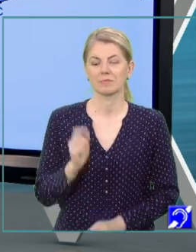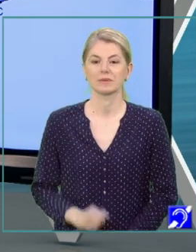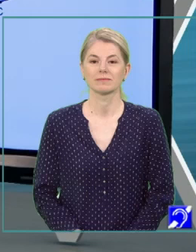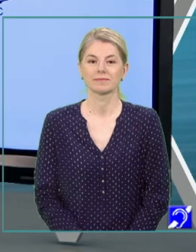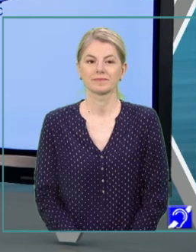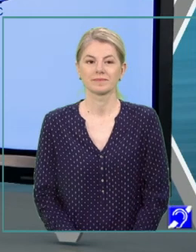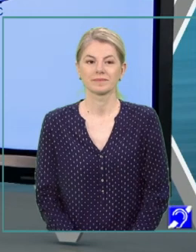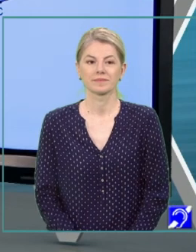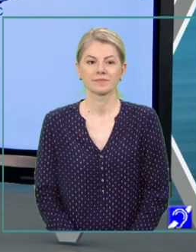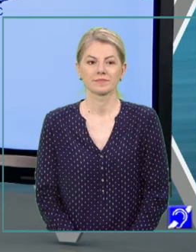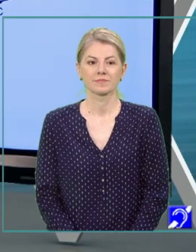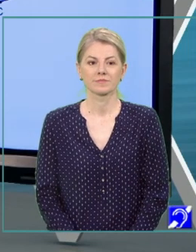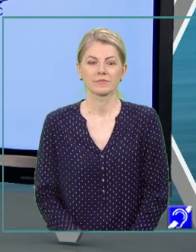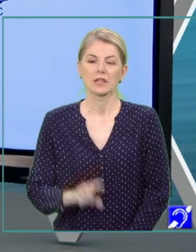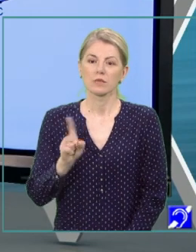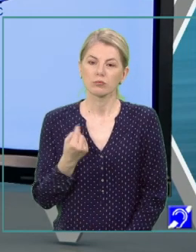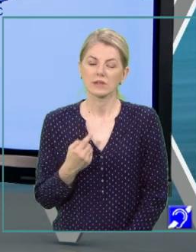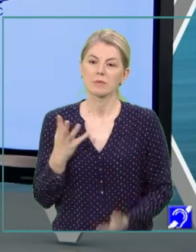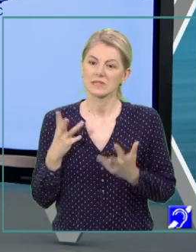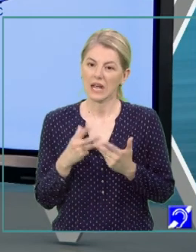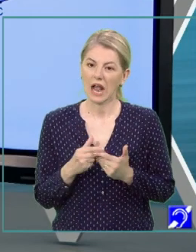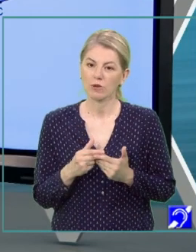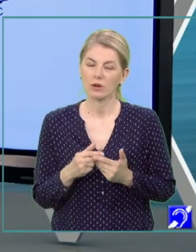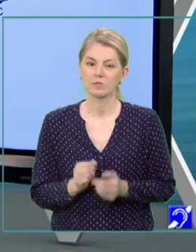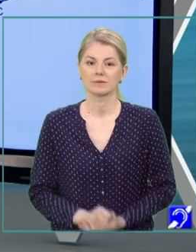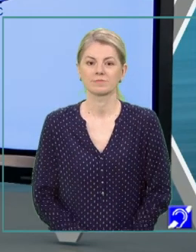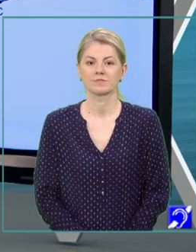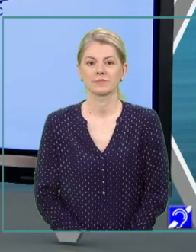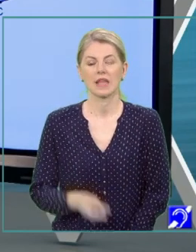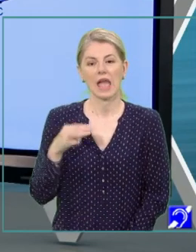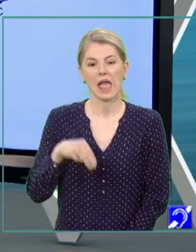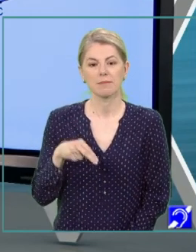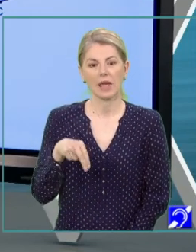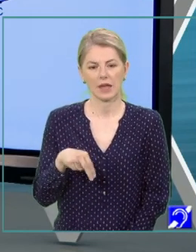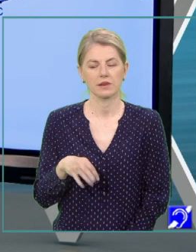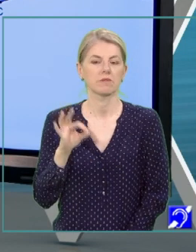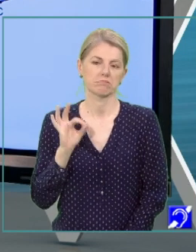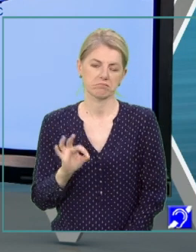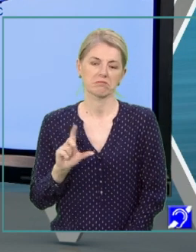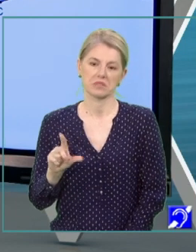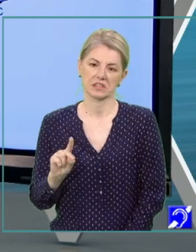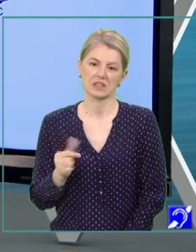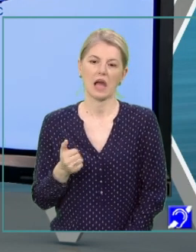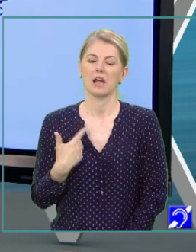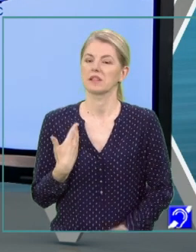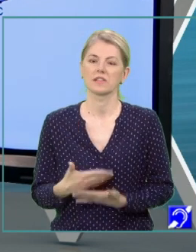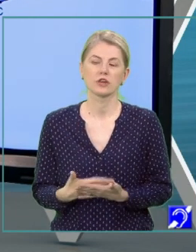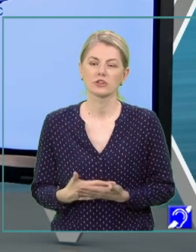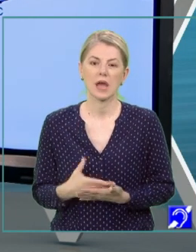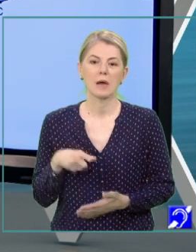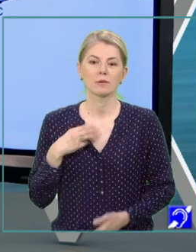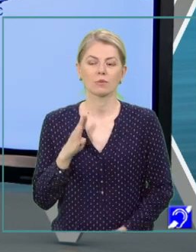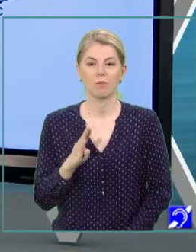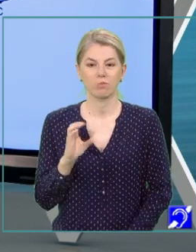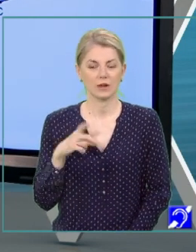triunghiuri echilaterale. Putem oare să-l calculăm pe MN? Cu siguranță putem. De ce? Pentru că BC